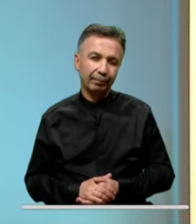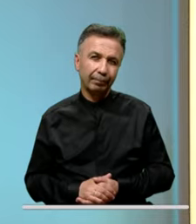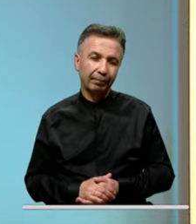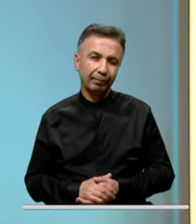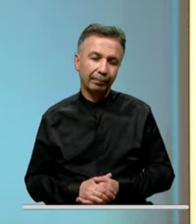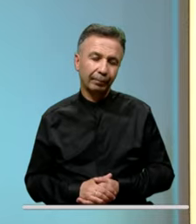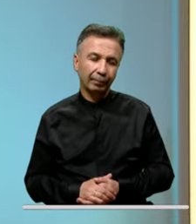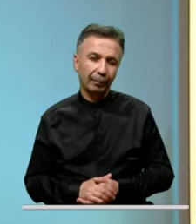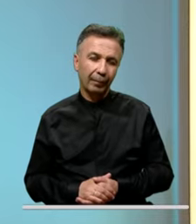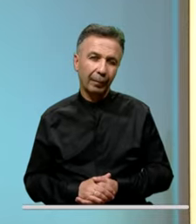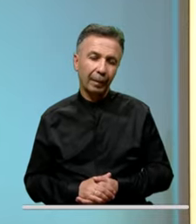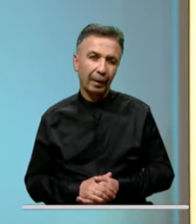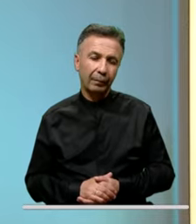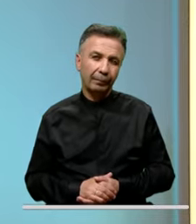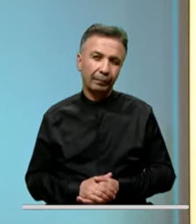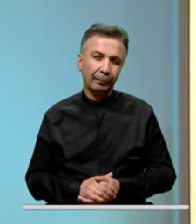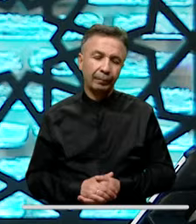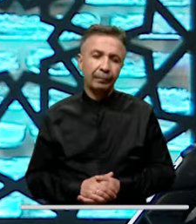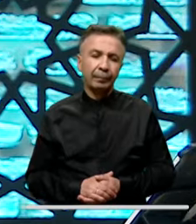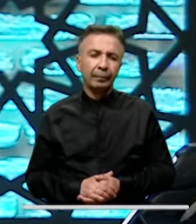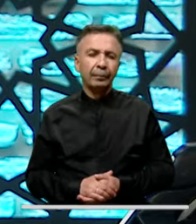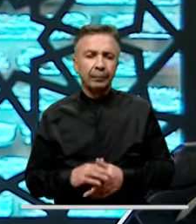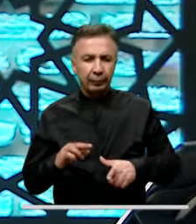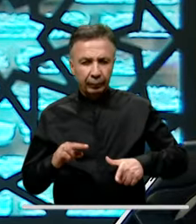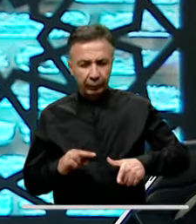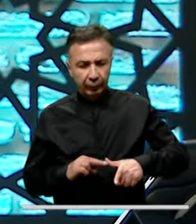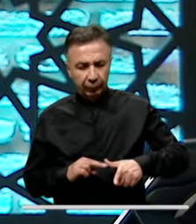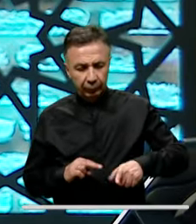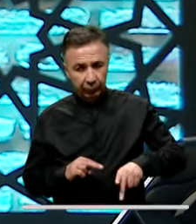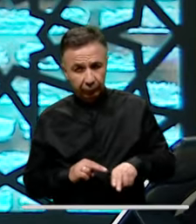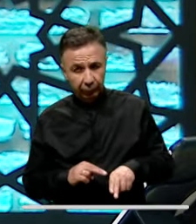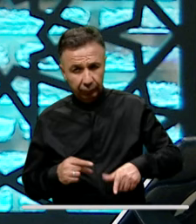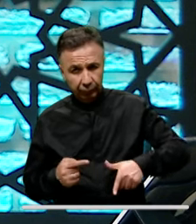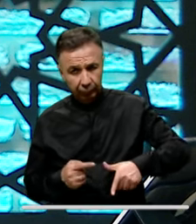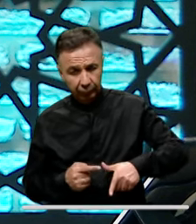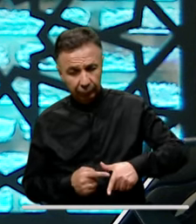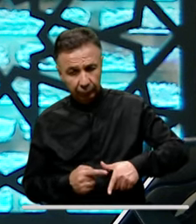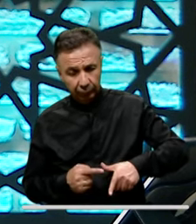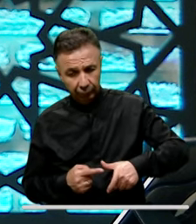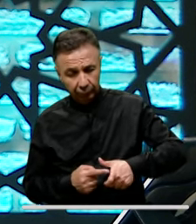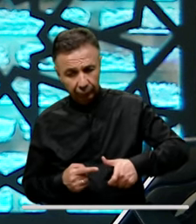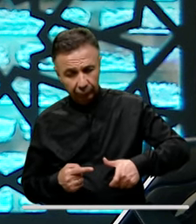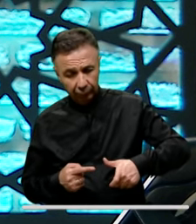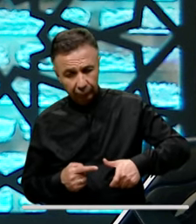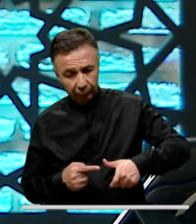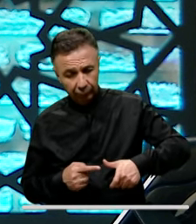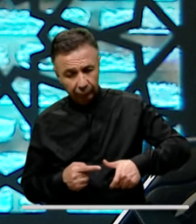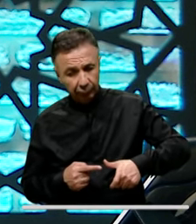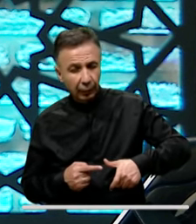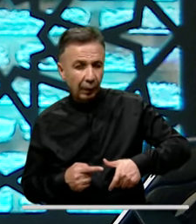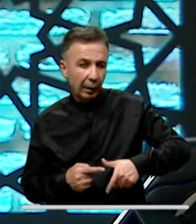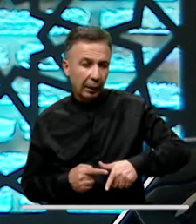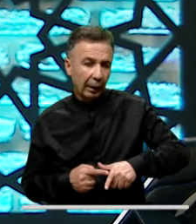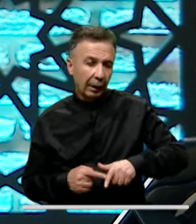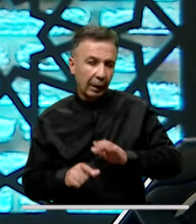İstanbul'a selamlar. Hayırlı akşamlar. Kehf suresi, biz cuma günleri genelde Yasin okuruz hocam. Böyle ben hele bazı camilere